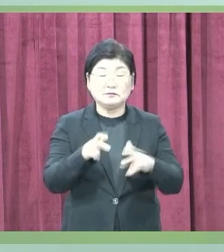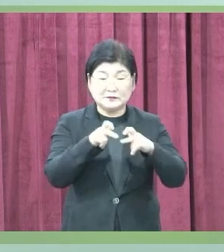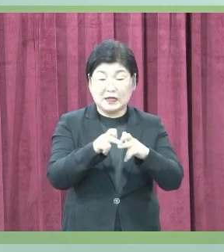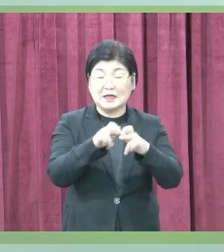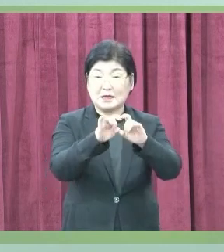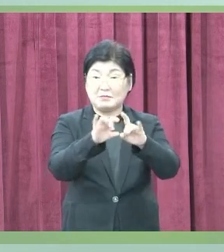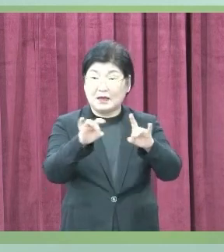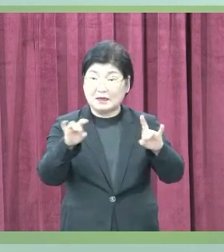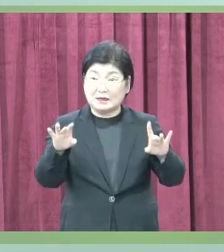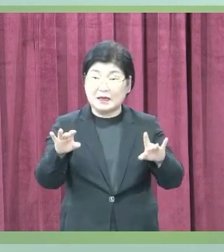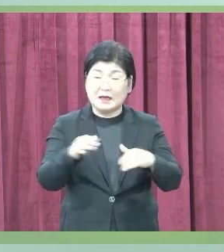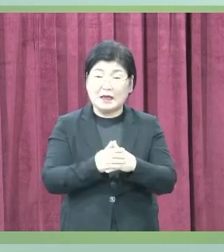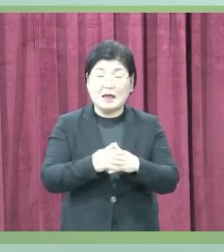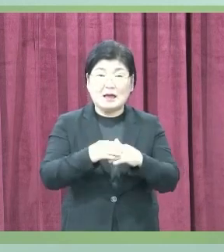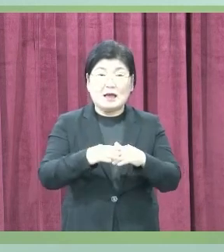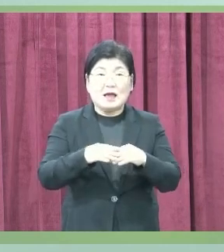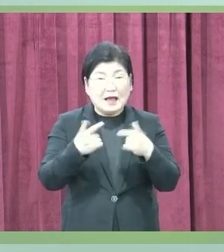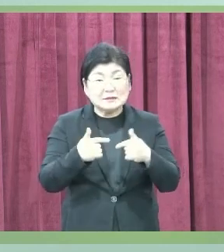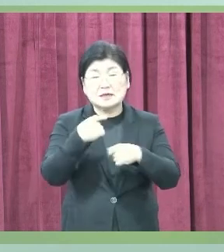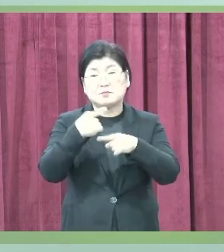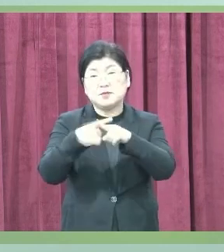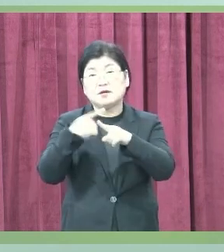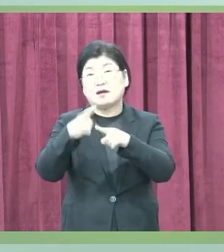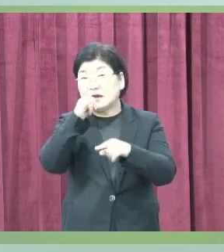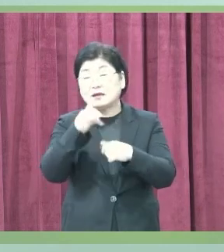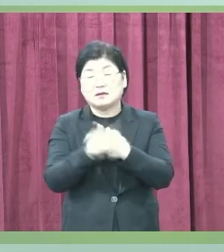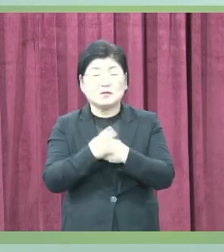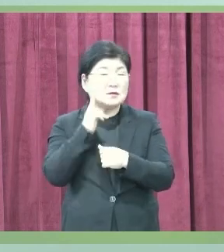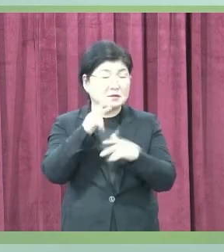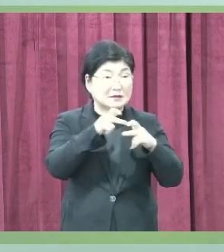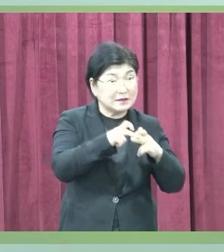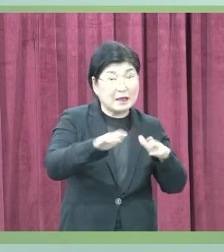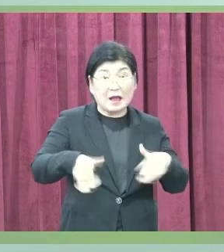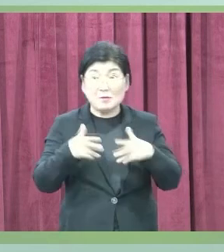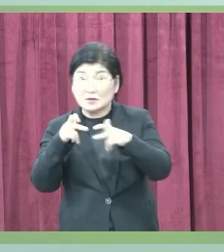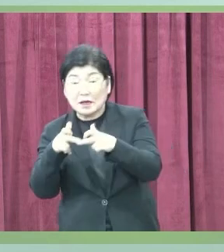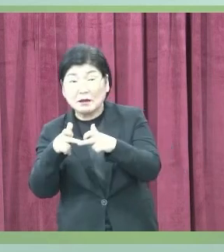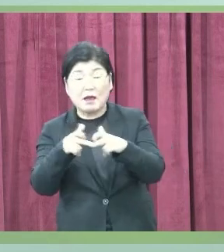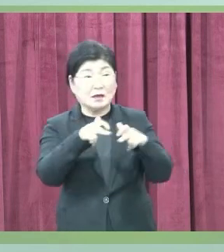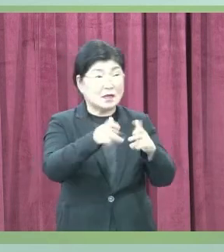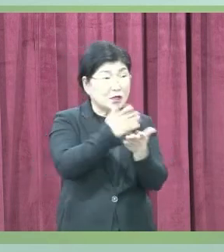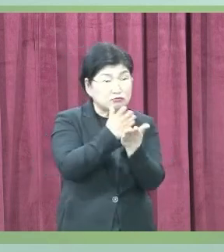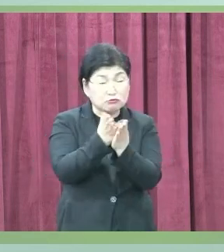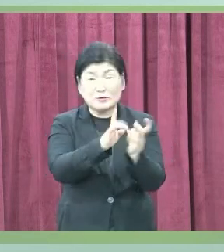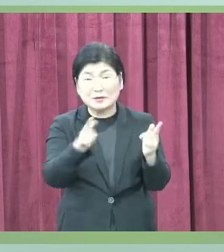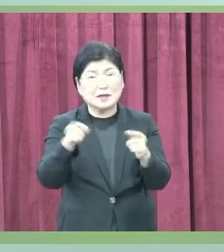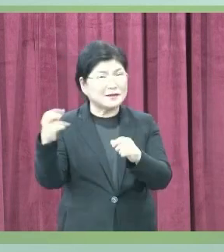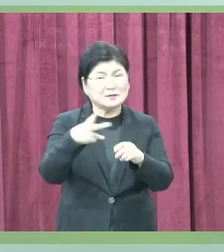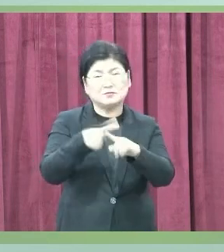유형마다 몇 년마다 재평가가 있어서 그 장애의 중증이라든가 경증, 장애 유형에 대해서 재평가를 하게 되어